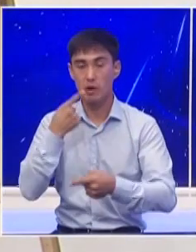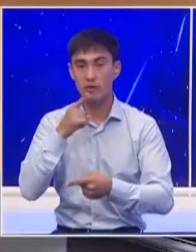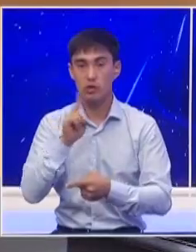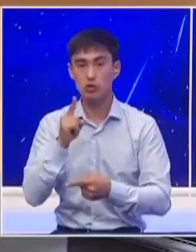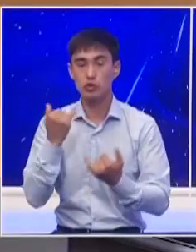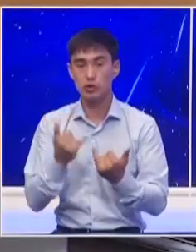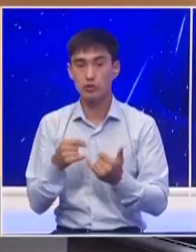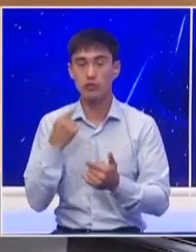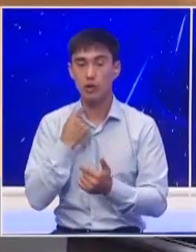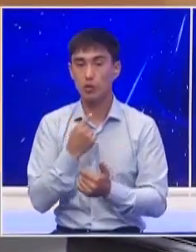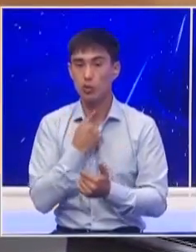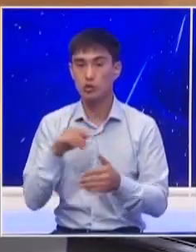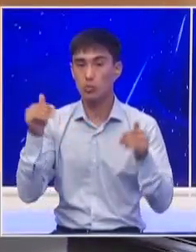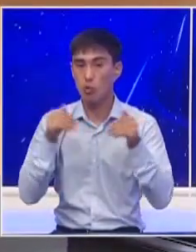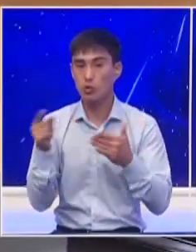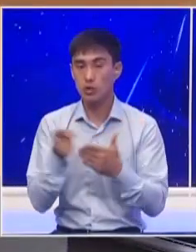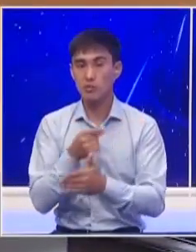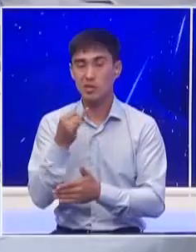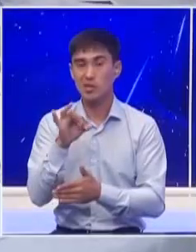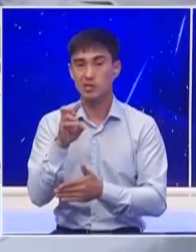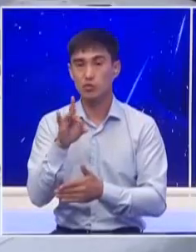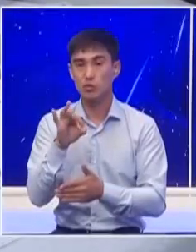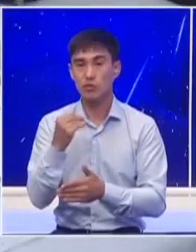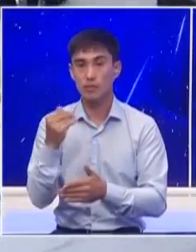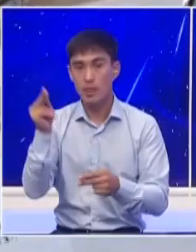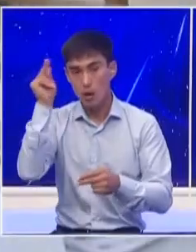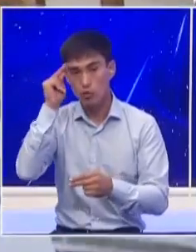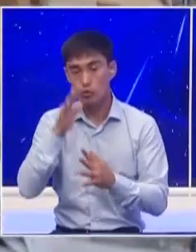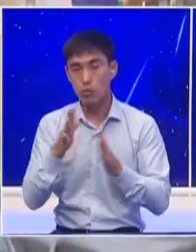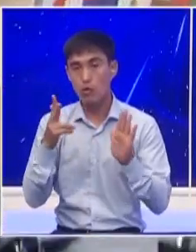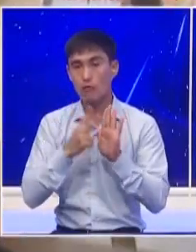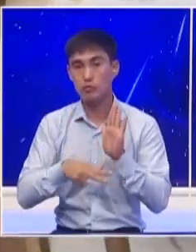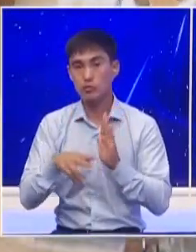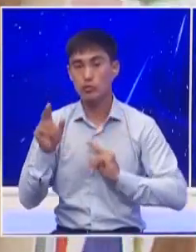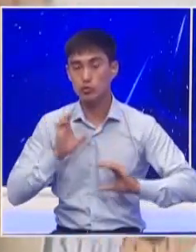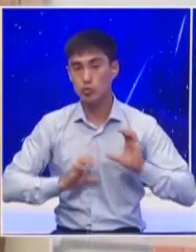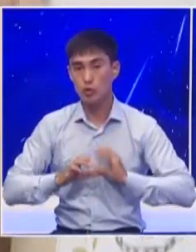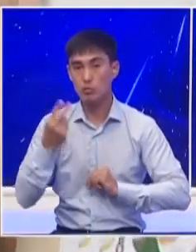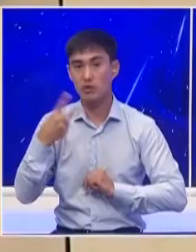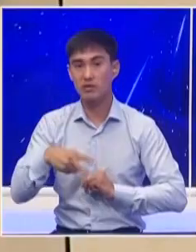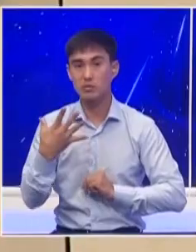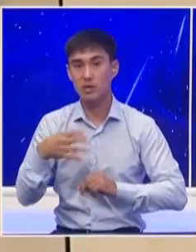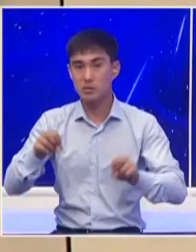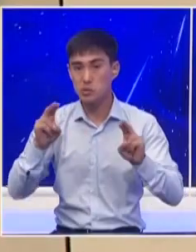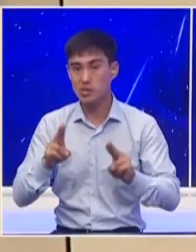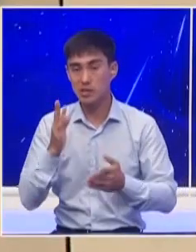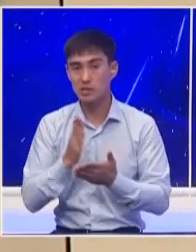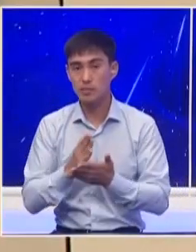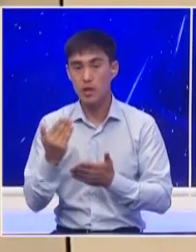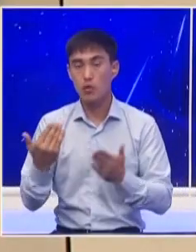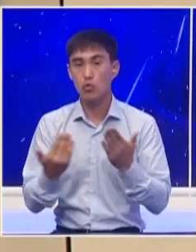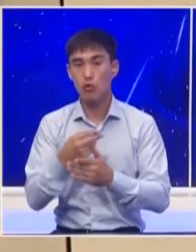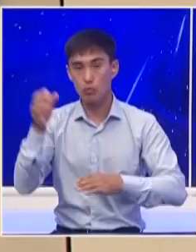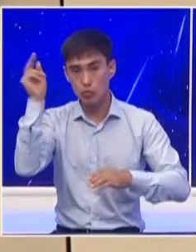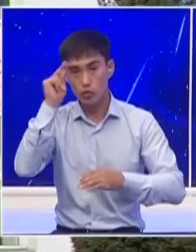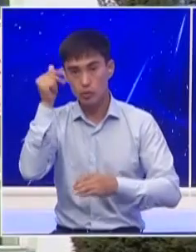отметить, сегодня в Талдыкурганском колледже имени Ильяса Жансугурова обучается более 800 студентов по 25 специальностям. В новом